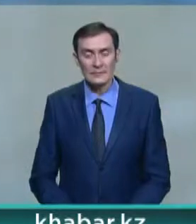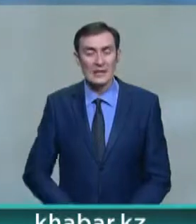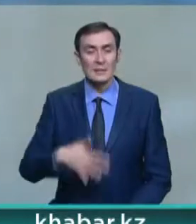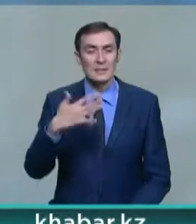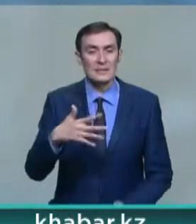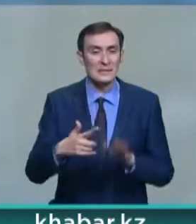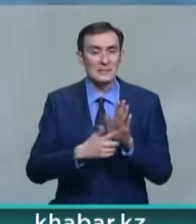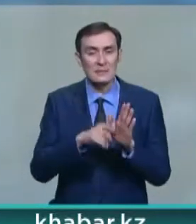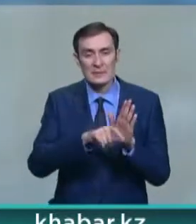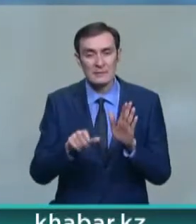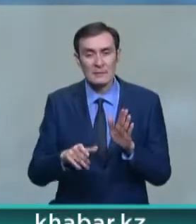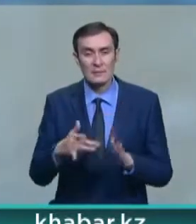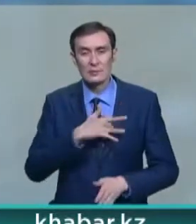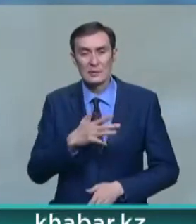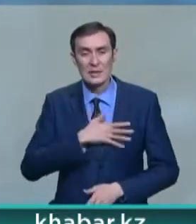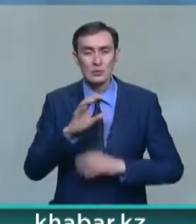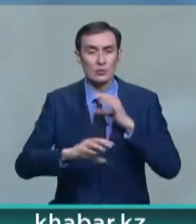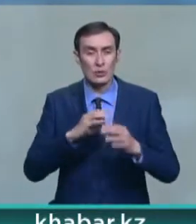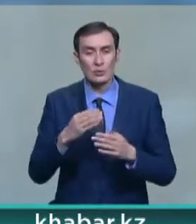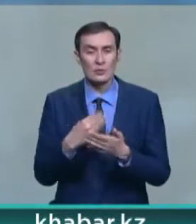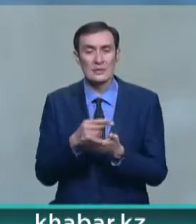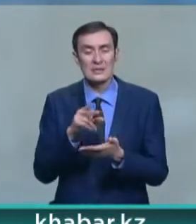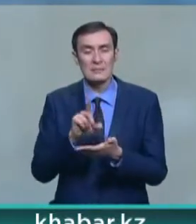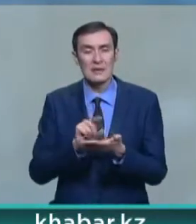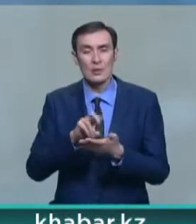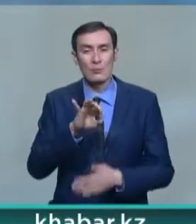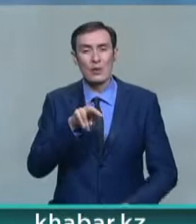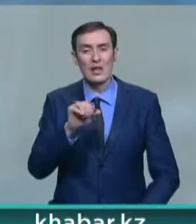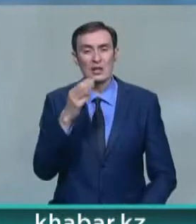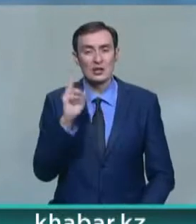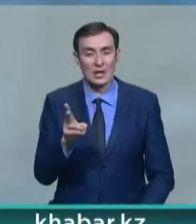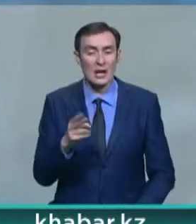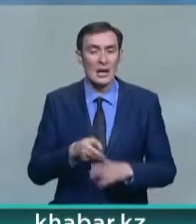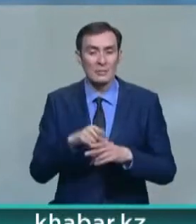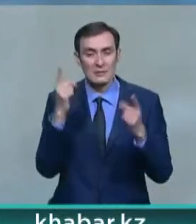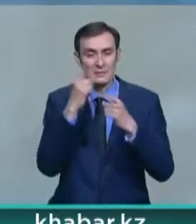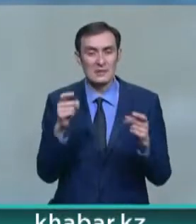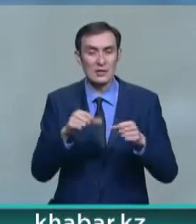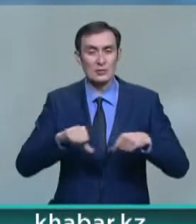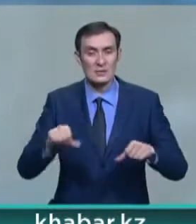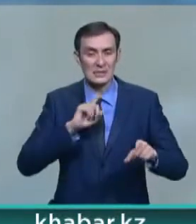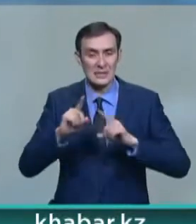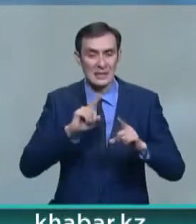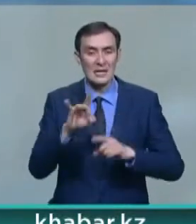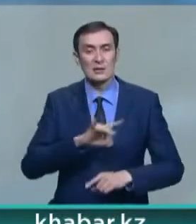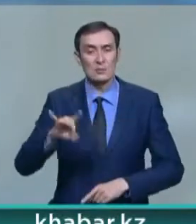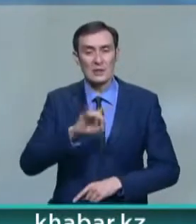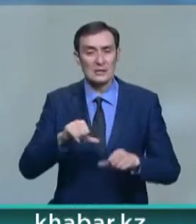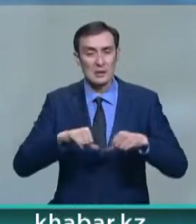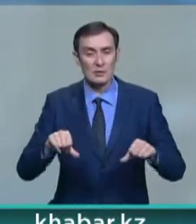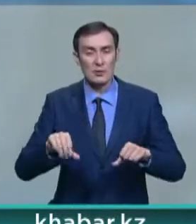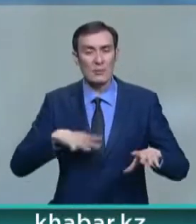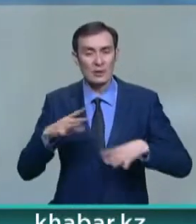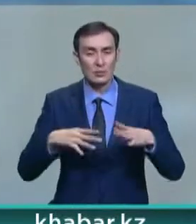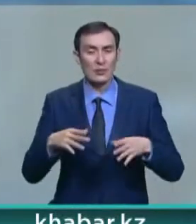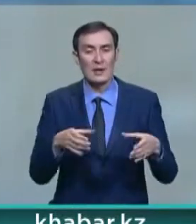57 претендентом присудили международную стипендию гула шаг об этом стало известно на очередном заседании республиканской комиссии